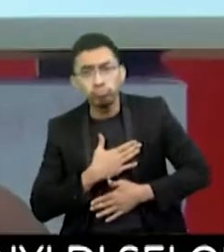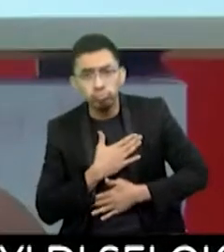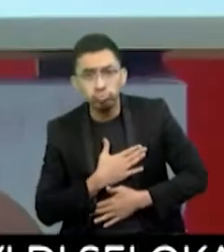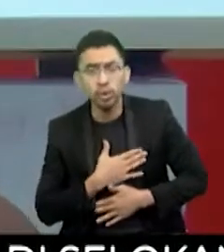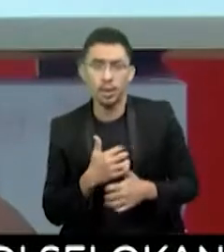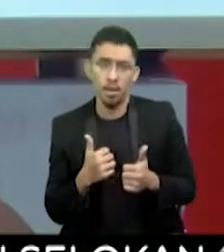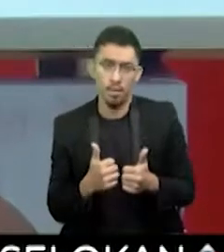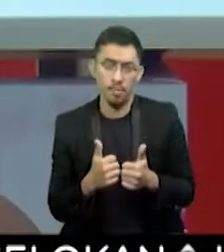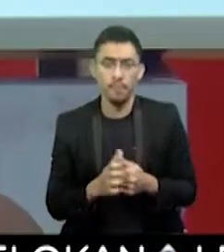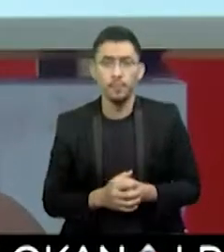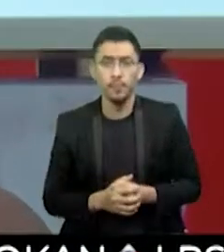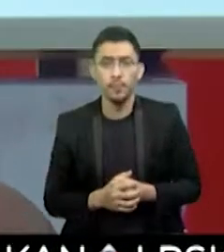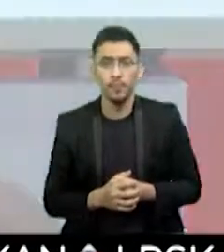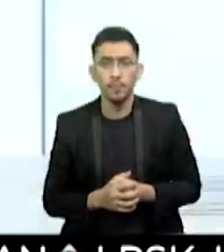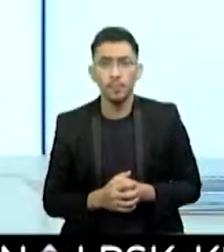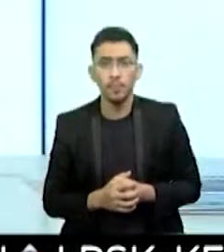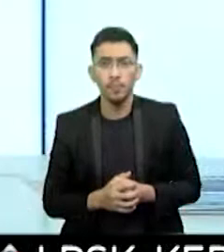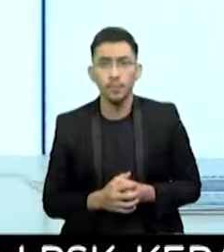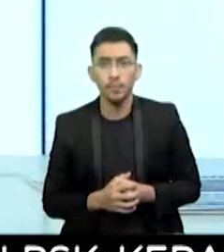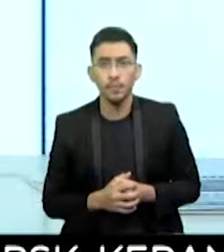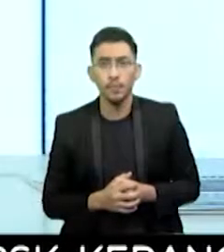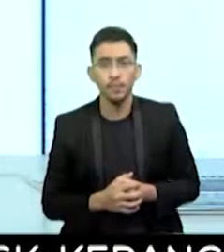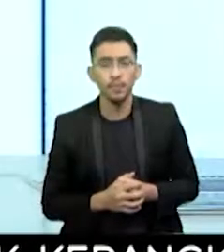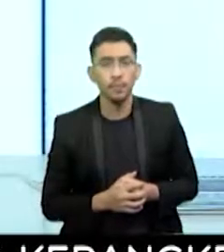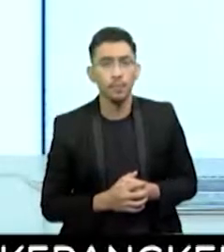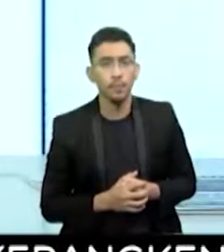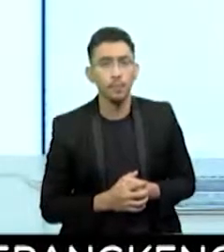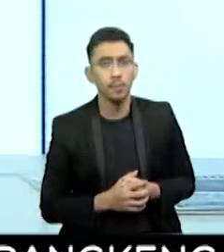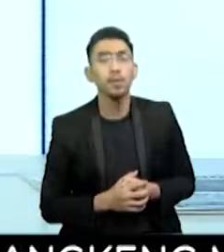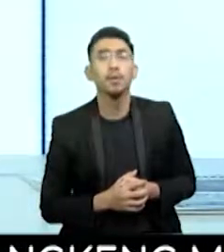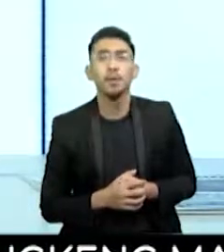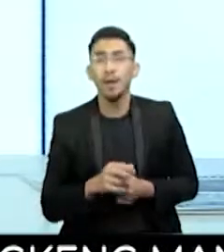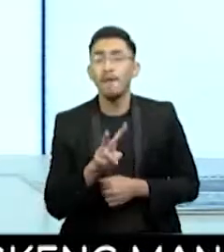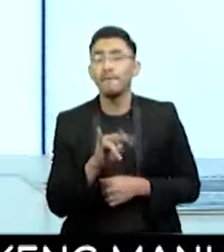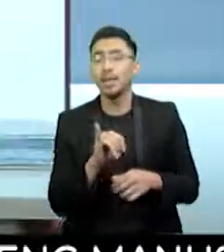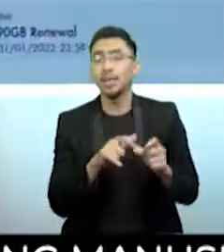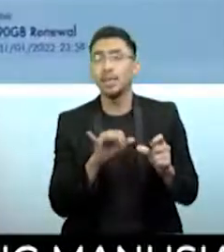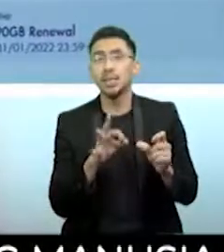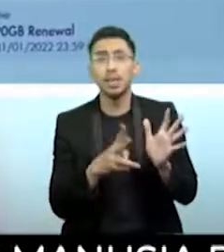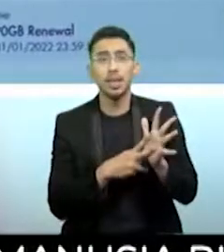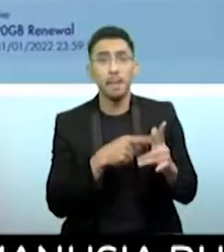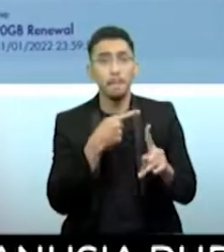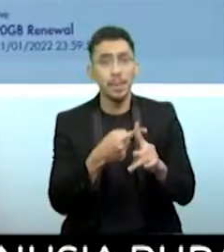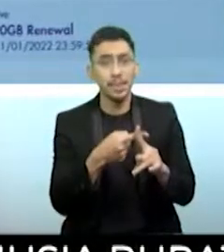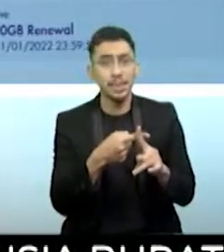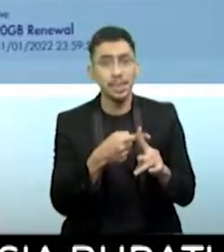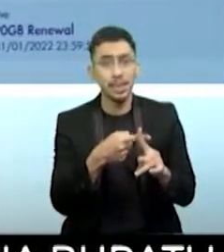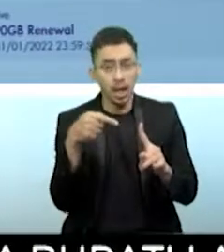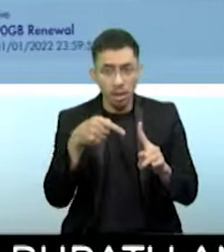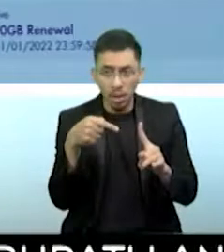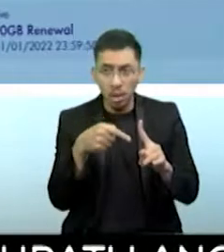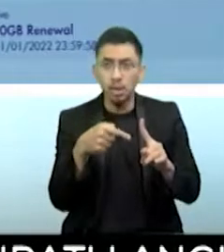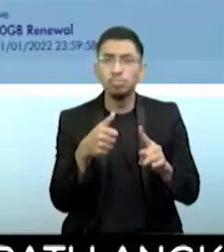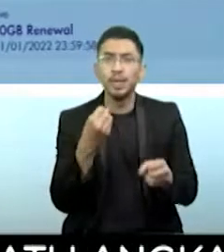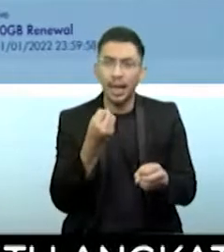into Smartfren punya target audience. Dengan adanya Vision Plus ini, yang diberikan nanti secara gratis kepada